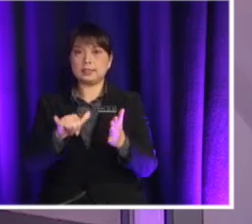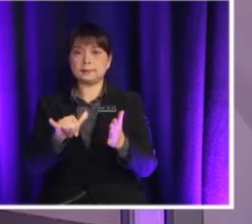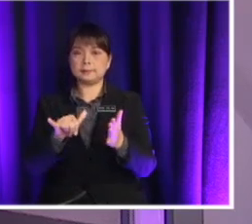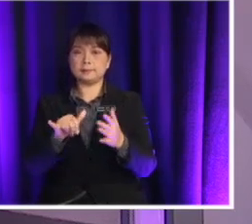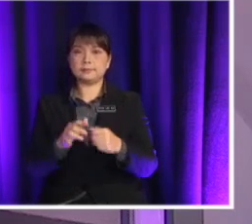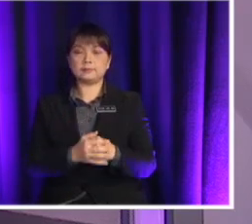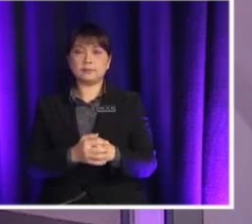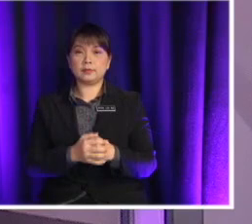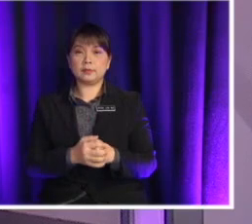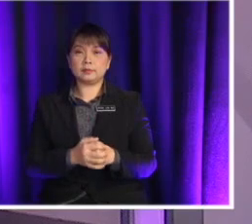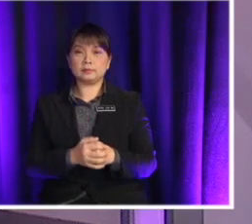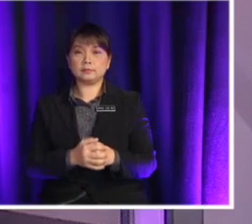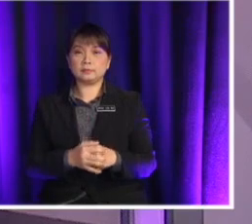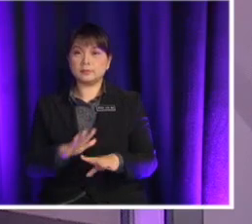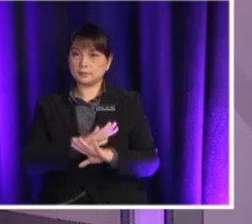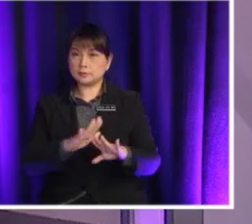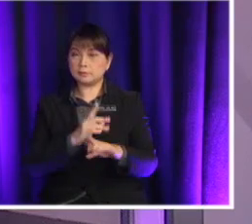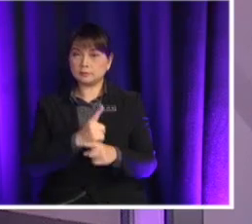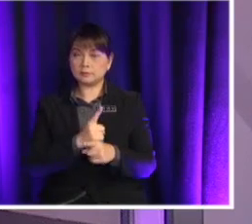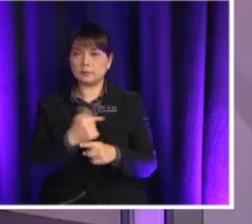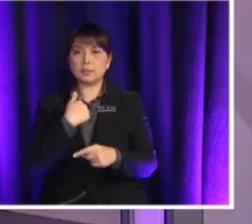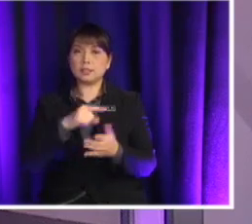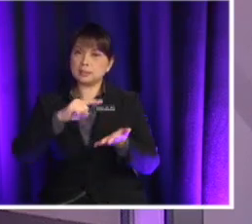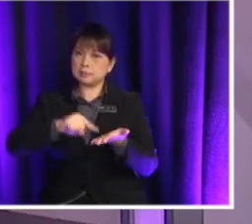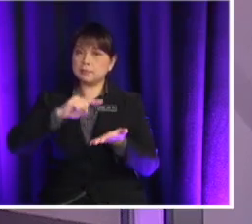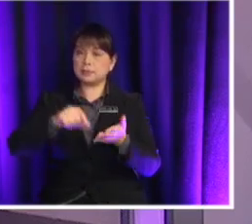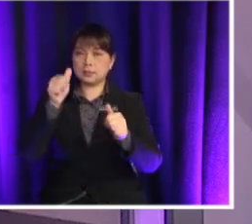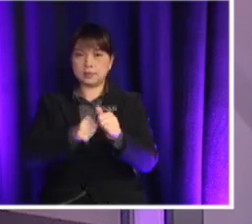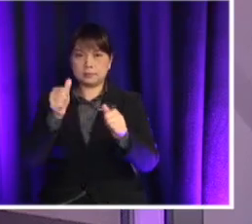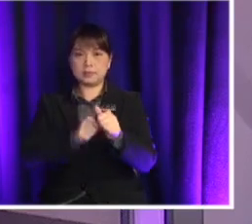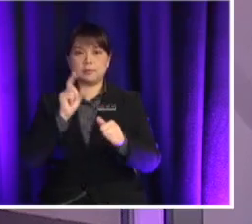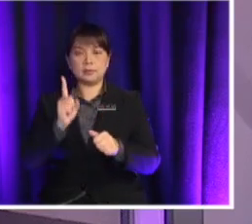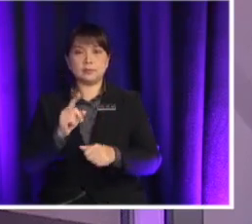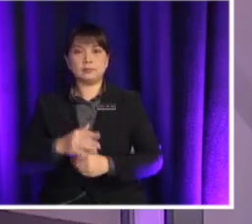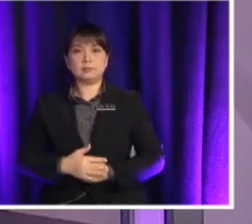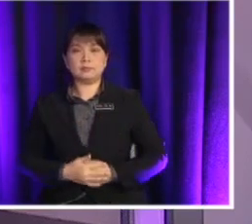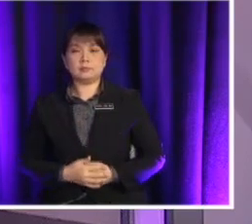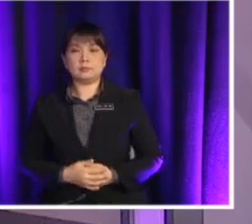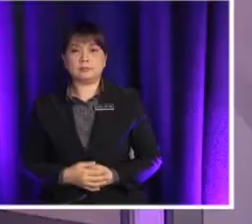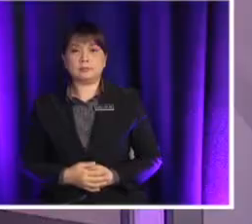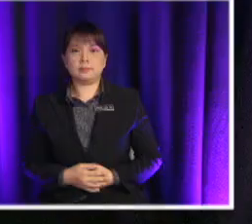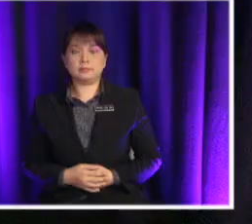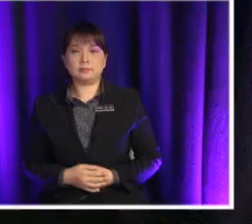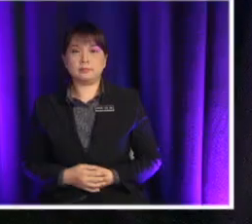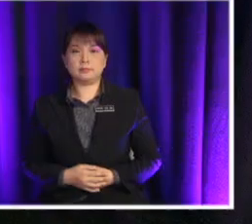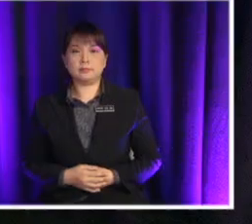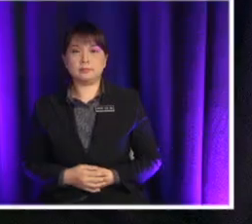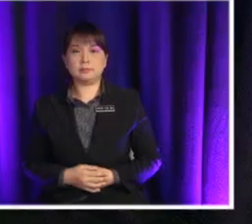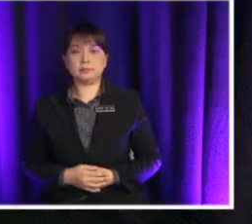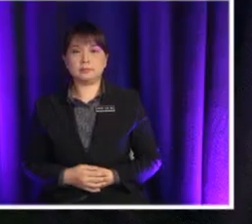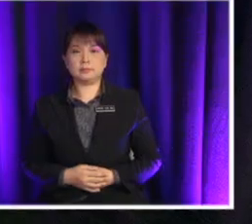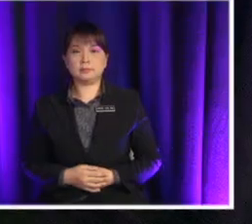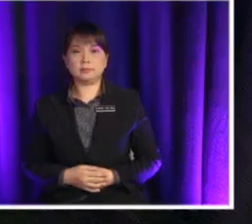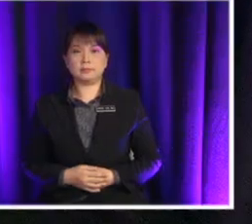yang agak bukan munasabah ke, okey, kita semaklah satu persatu lita kita tu. Boleh kita cuba cikgu? Okey, so kita